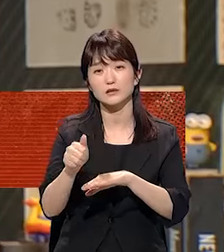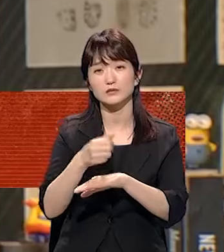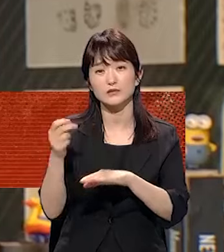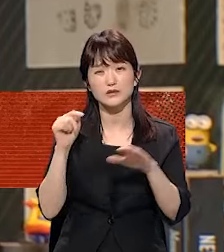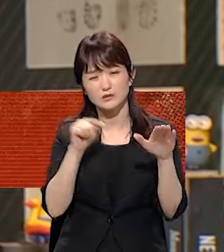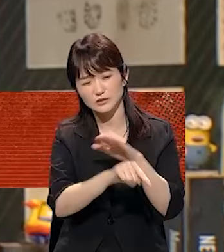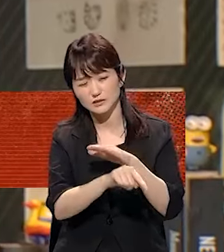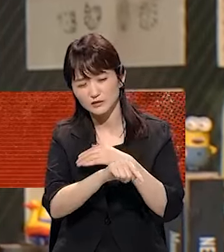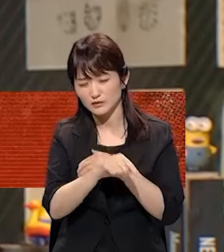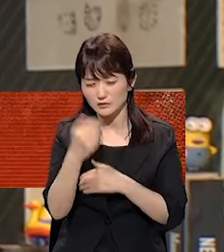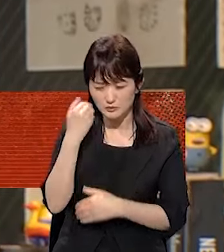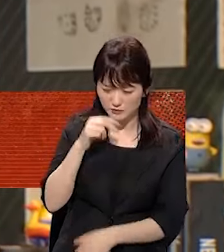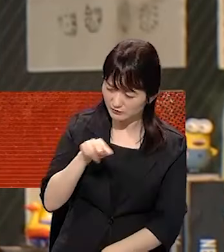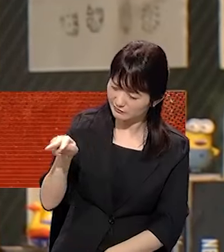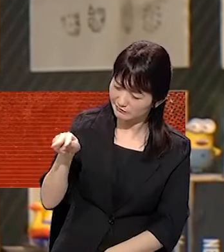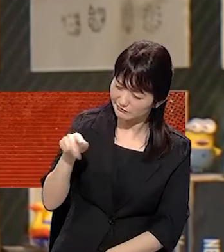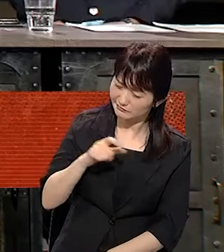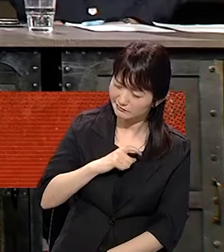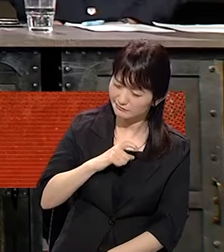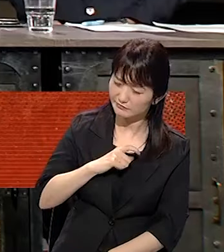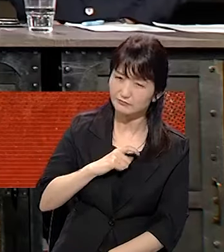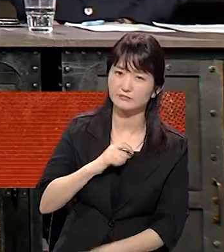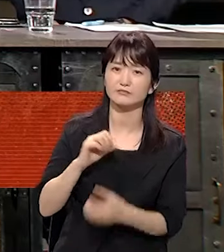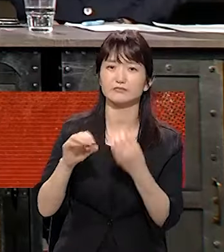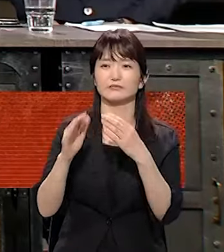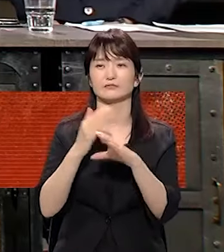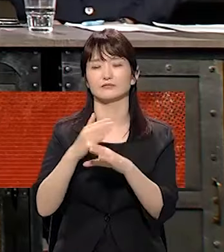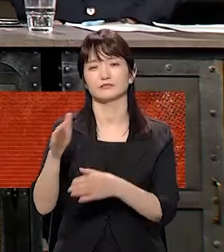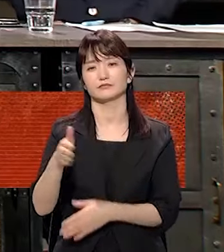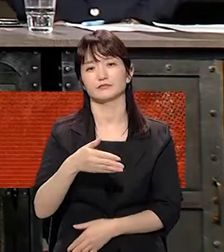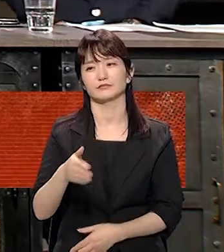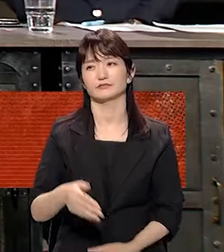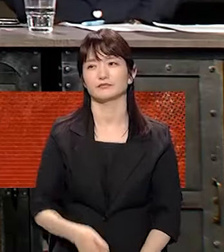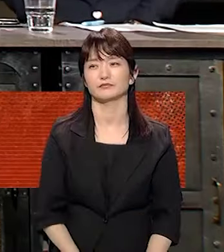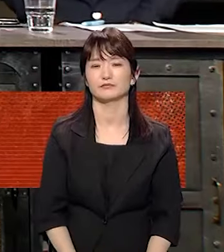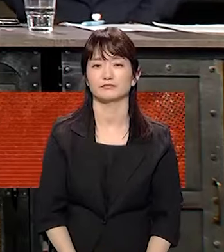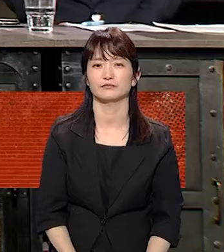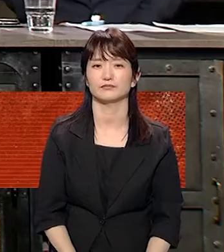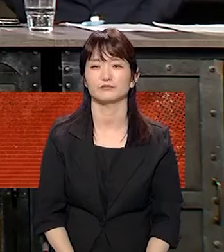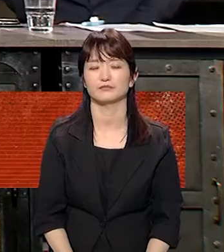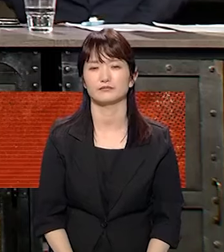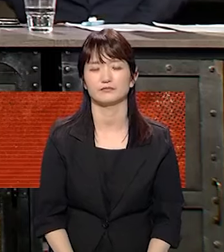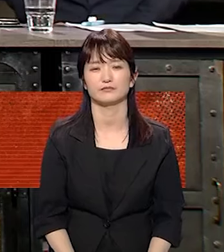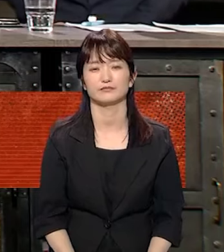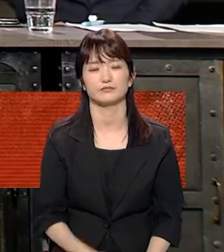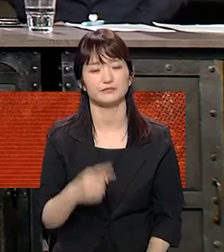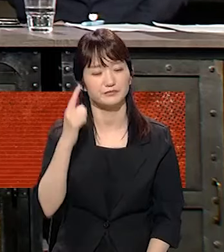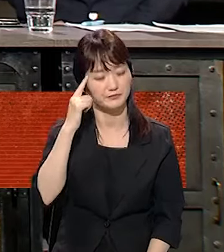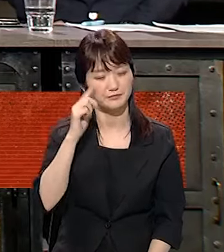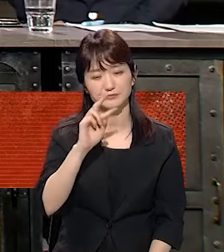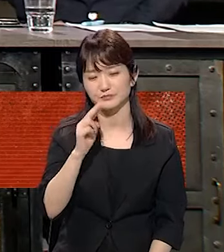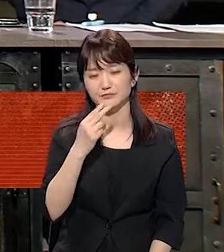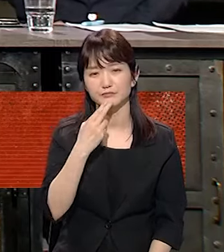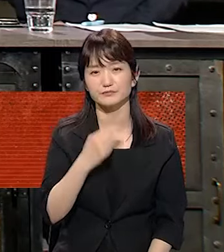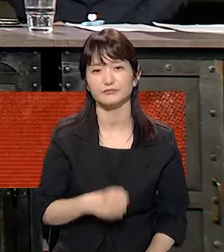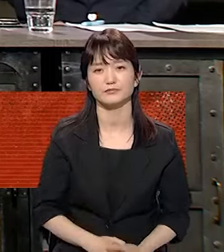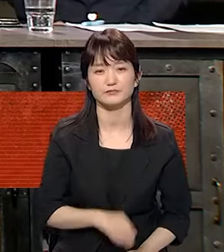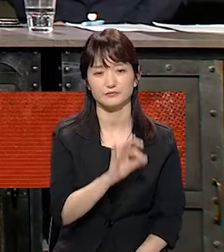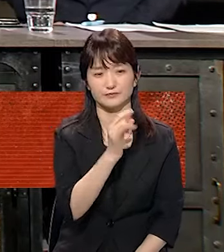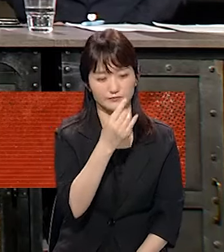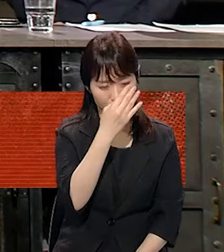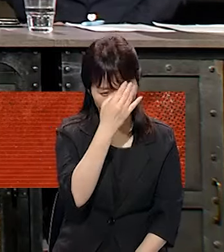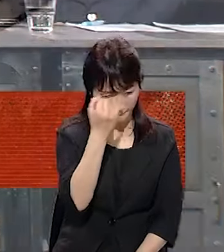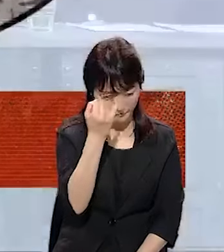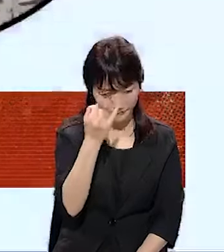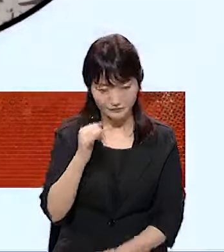봐도 좀 이건 수상하자입니다 자 팀장부터 달려볼게요 이론의 여지가 없습니다 외할머니를 외손녀가 챙기는 거는